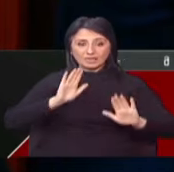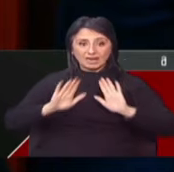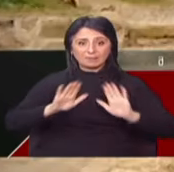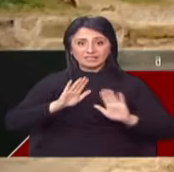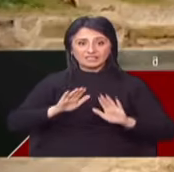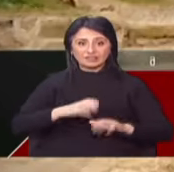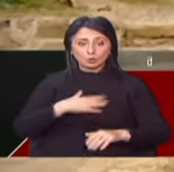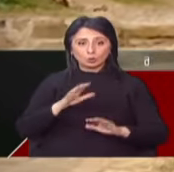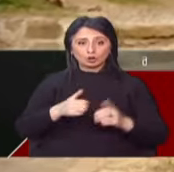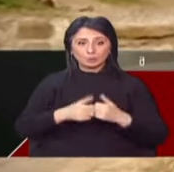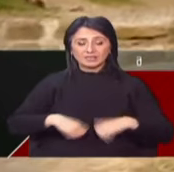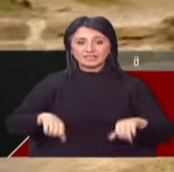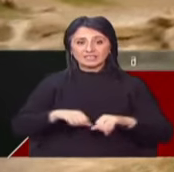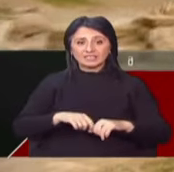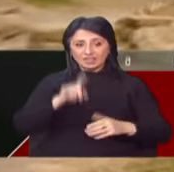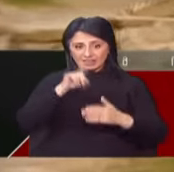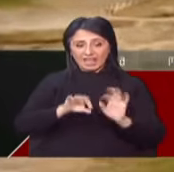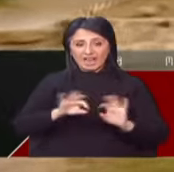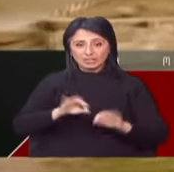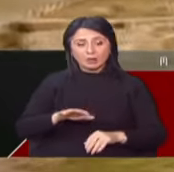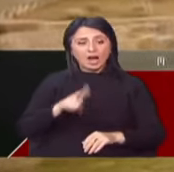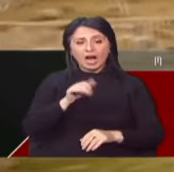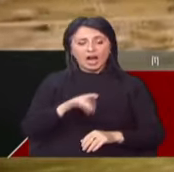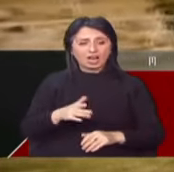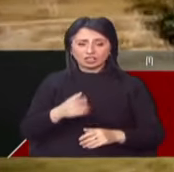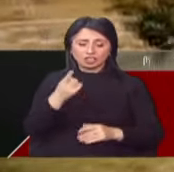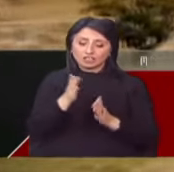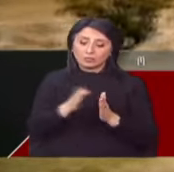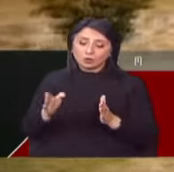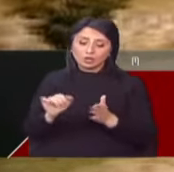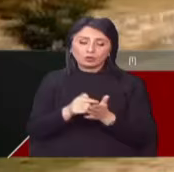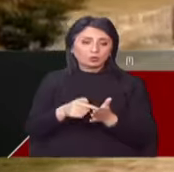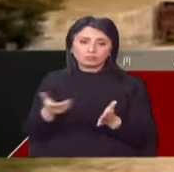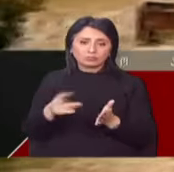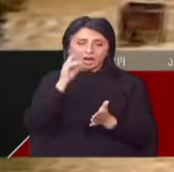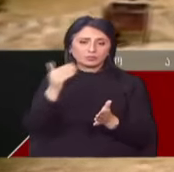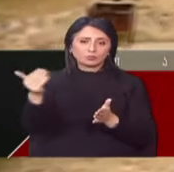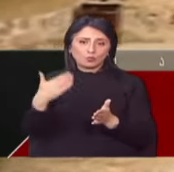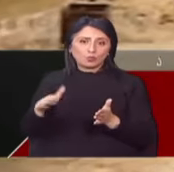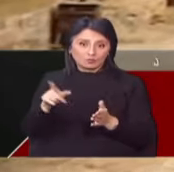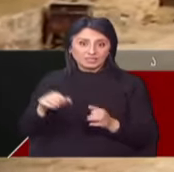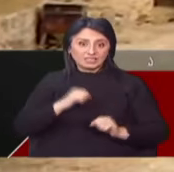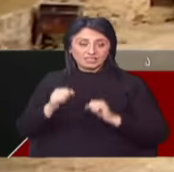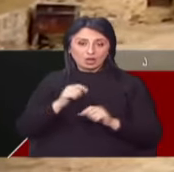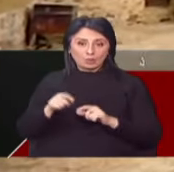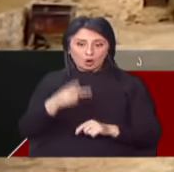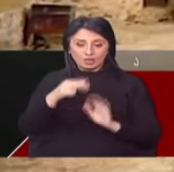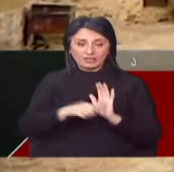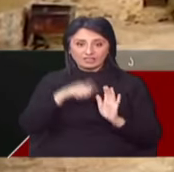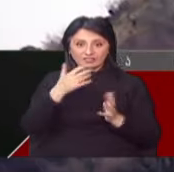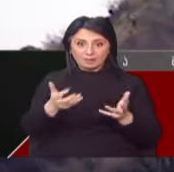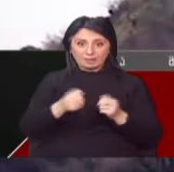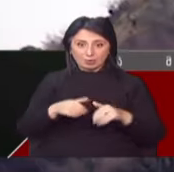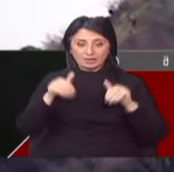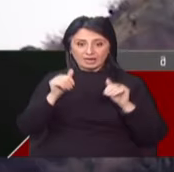ხელმძღვანელი უშიშროების საბჭო დაერწმუნებინა რომ გარეჯის ერთი მონაკვეთი დოკუმენტებით აზერბაიჯანის იყო. 2006 წელს